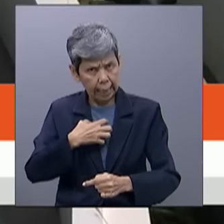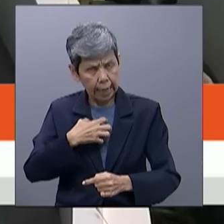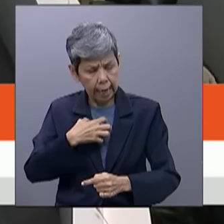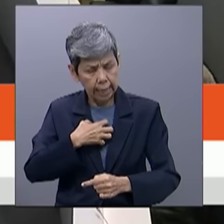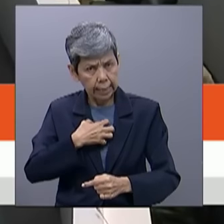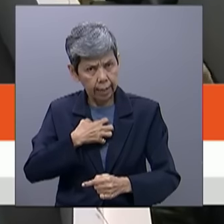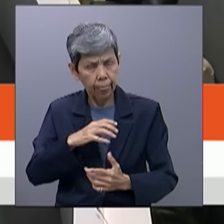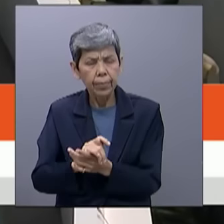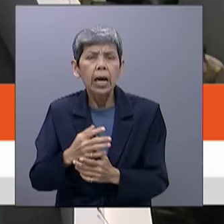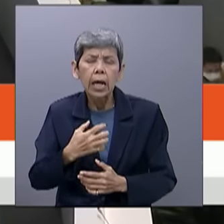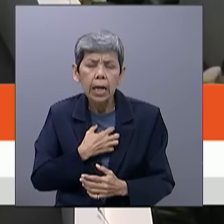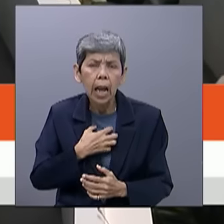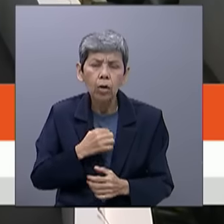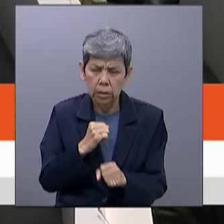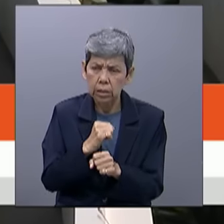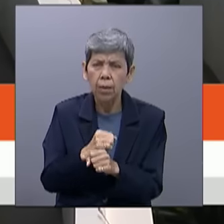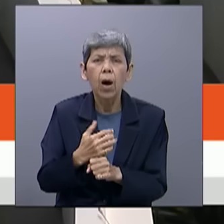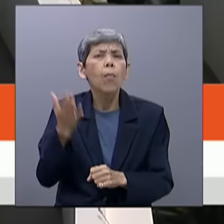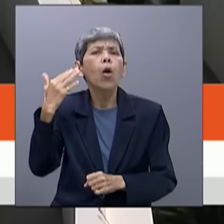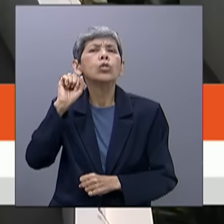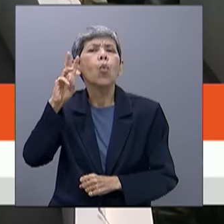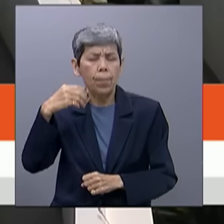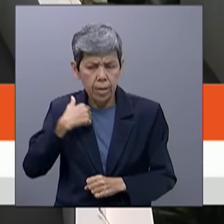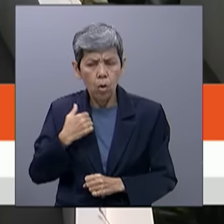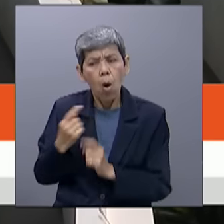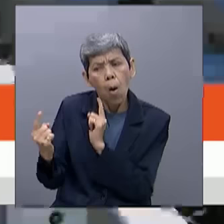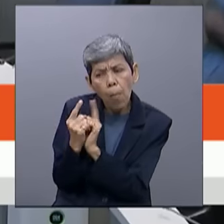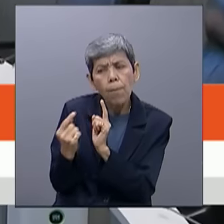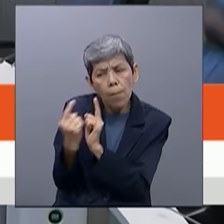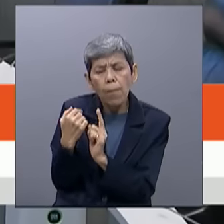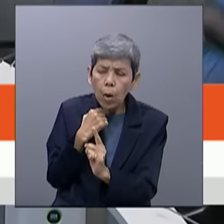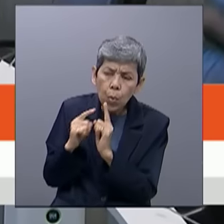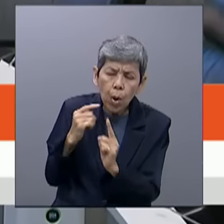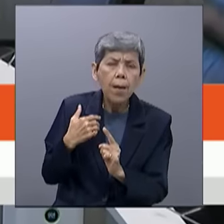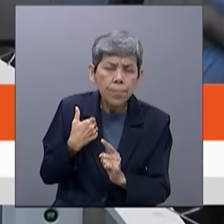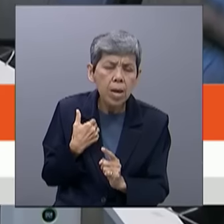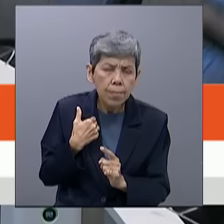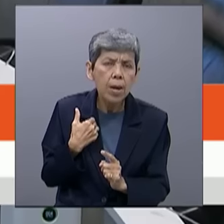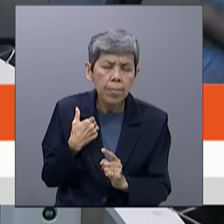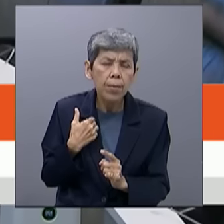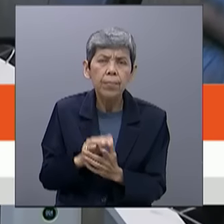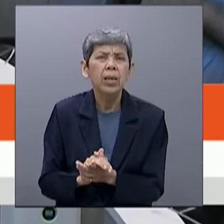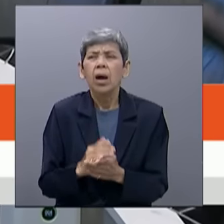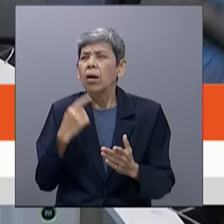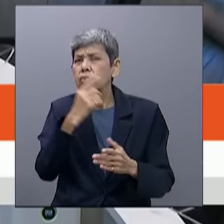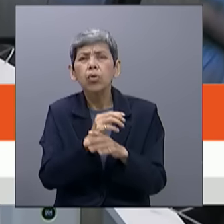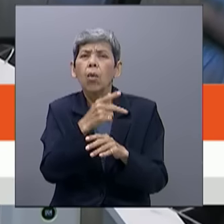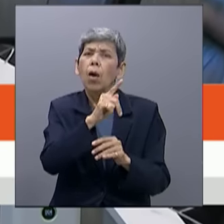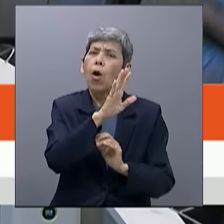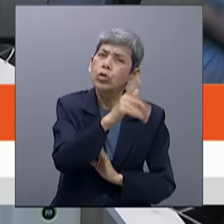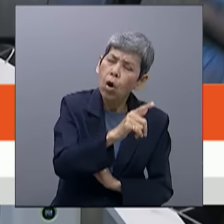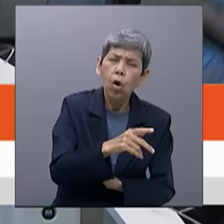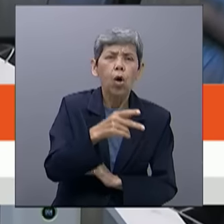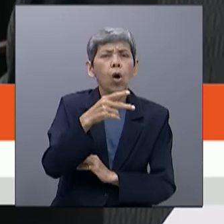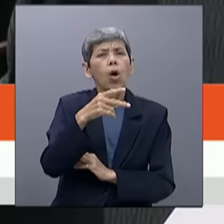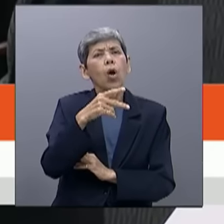นี่ยเขาถ้าไหนผมเป็นสว.ก็มีคนมาหาเสียงเยอะแยะนะฮะม ไม่ว่าจะปปช.กกต.